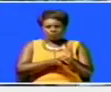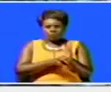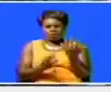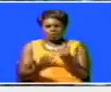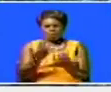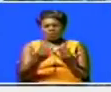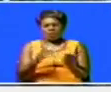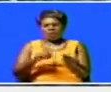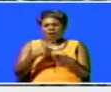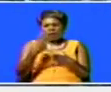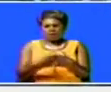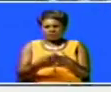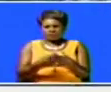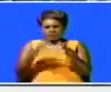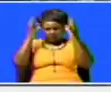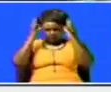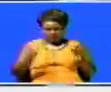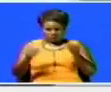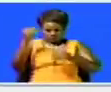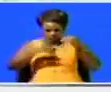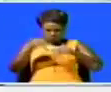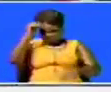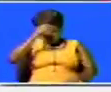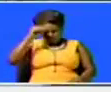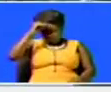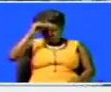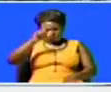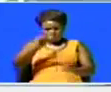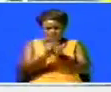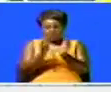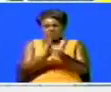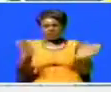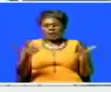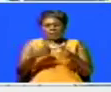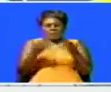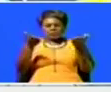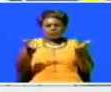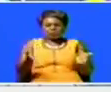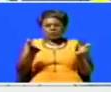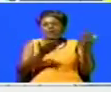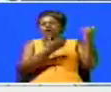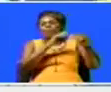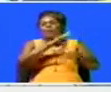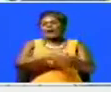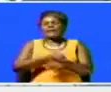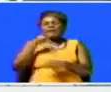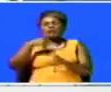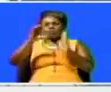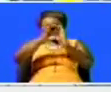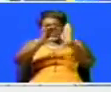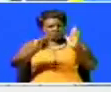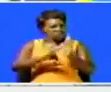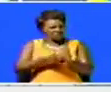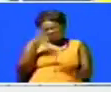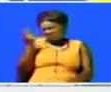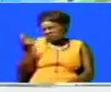usiorudi baada ya kufikia hatua ya kupigiwa kura ya maoni na wananchi. Lakini hata leo matumaini ya kupata katiba mpya ni hafifu